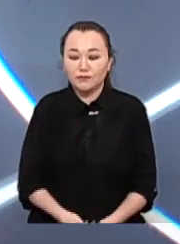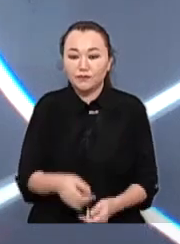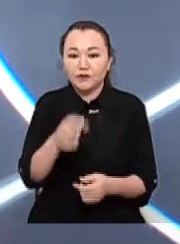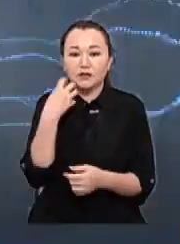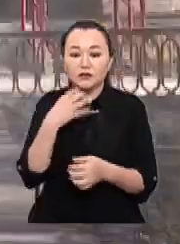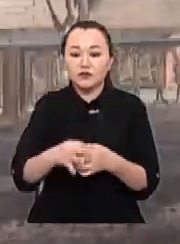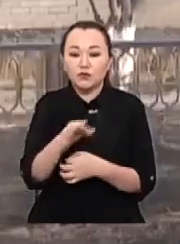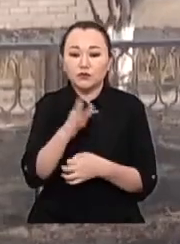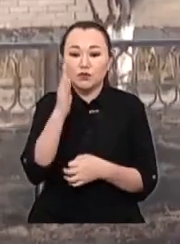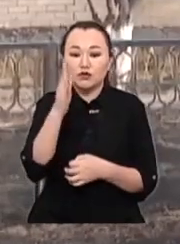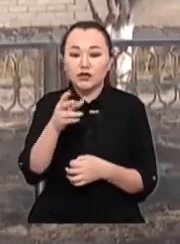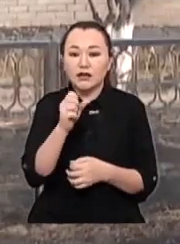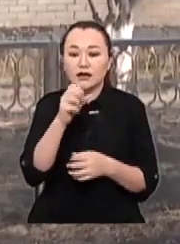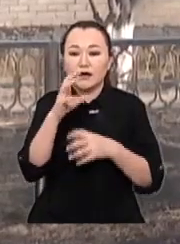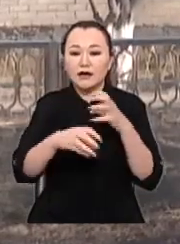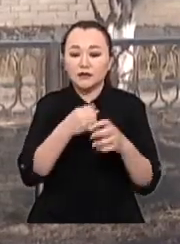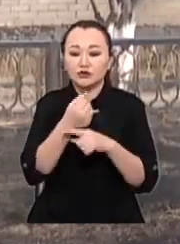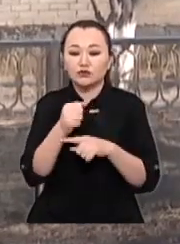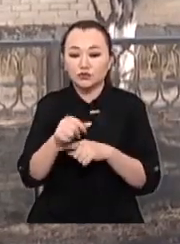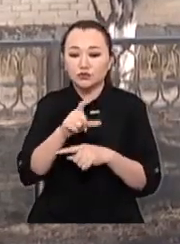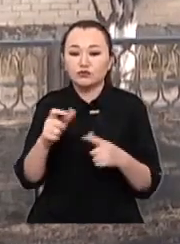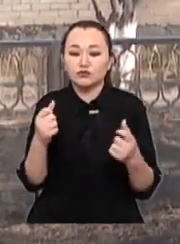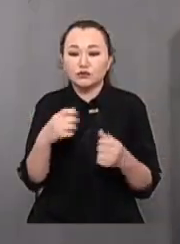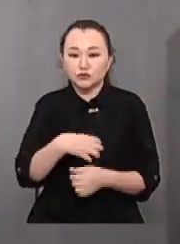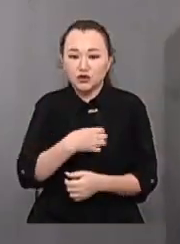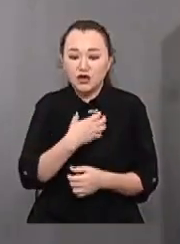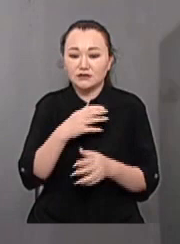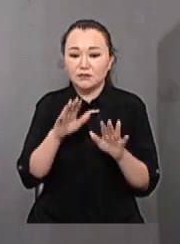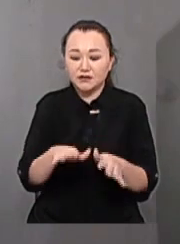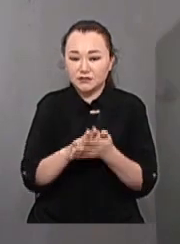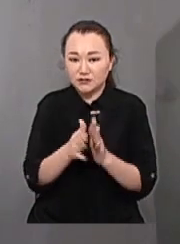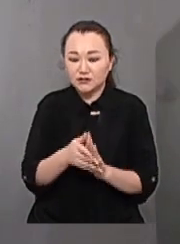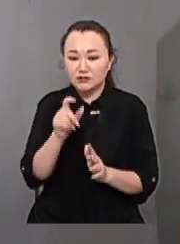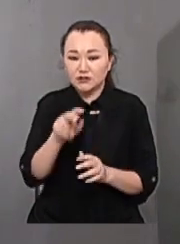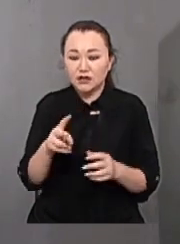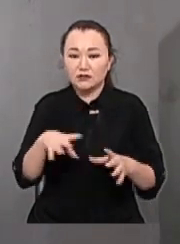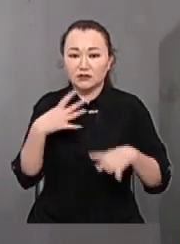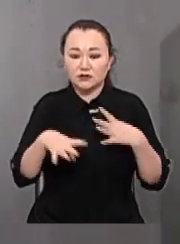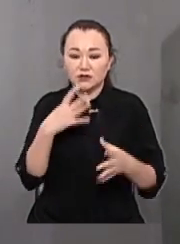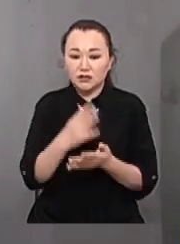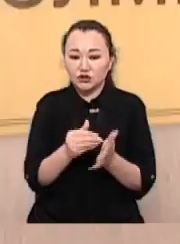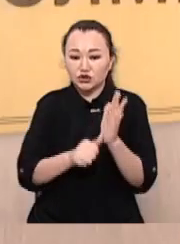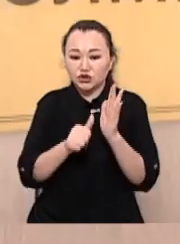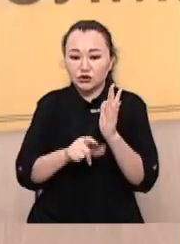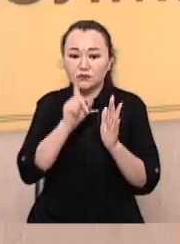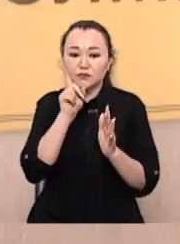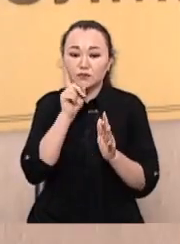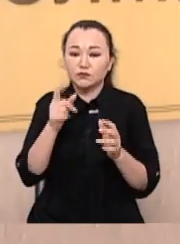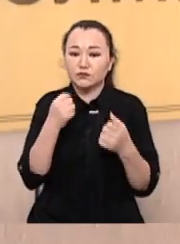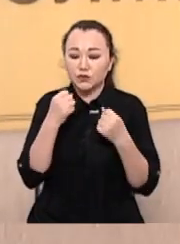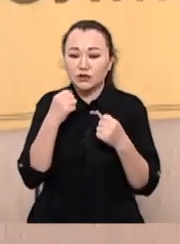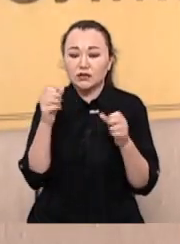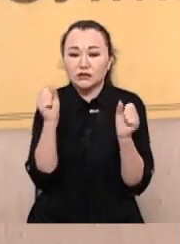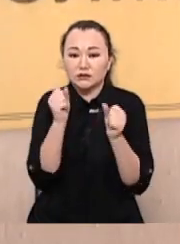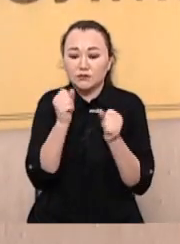Қызылорда облысында болашақ әлем чемпиондары адам шошырлық жағдайда залда жаттығып жүр. 60-қа жуық жас спортшы қыстың